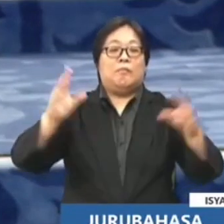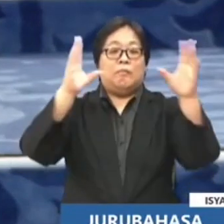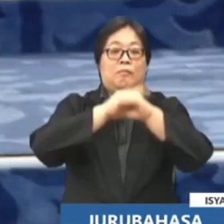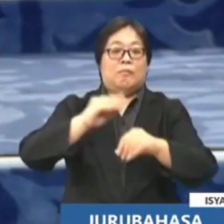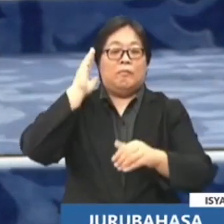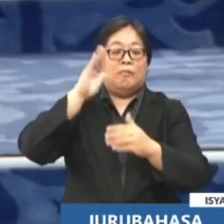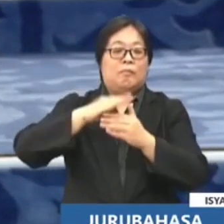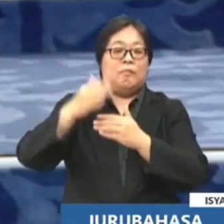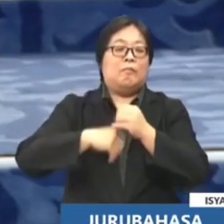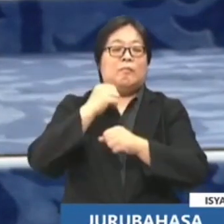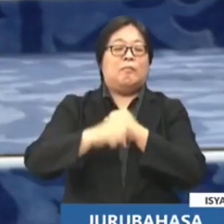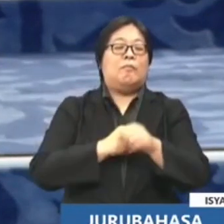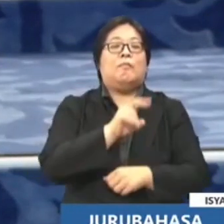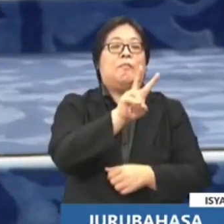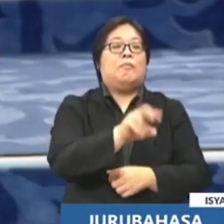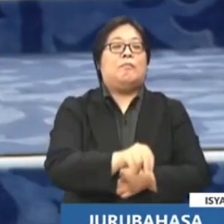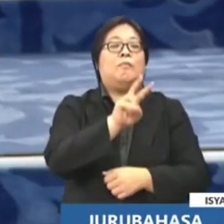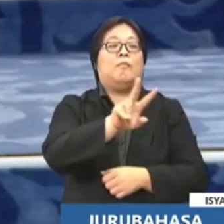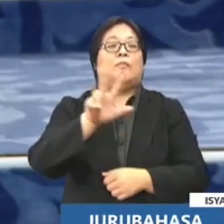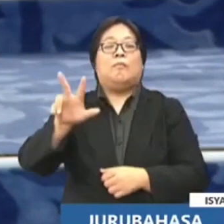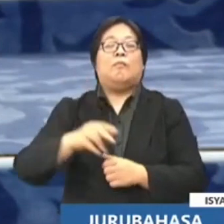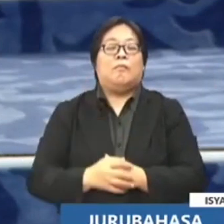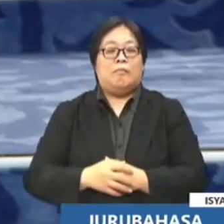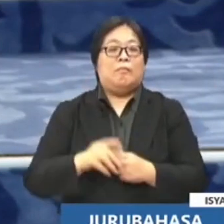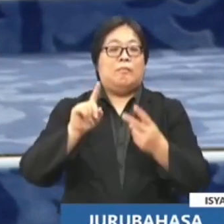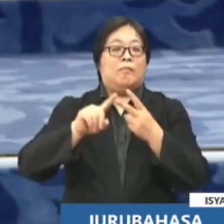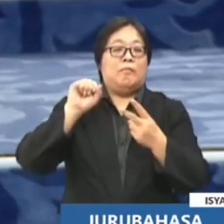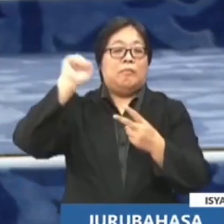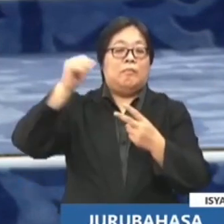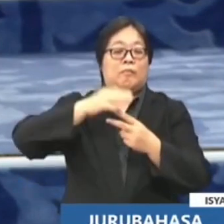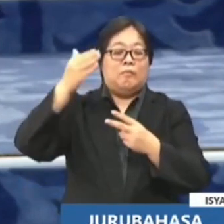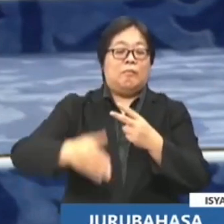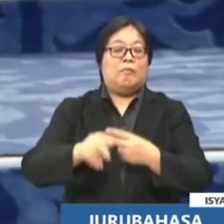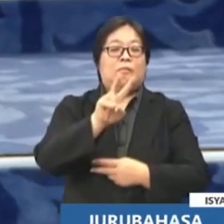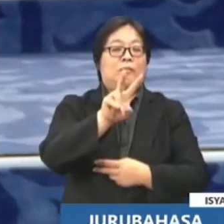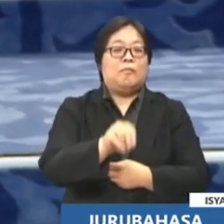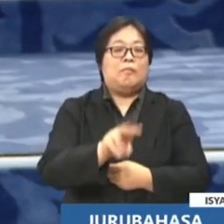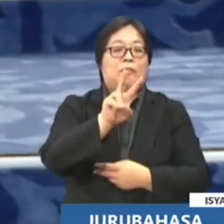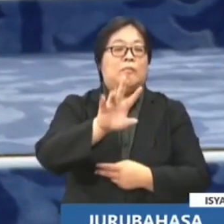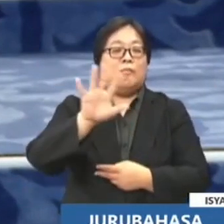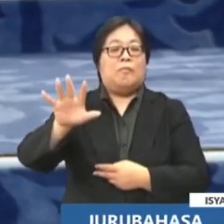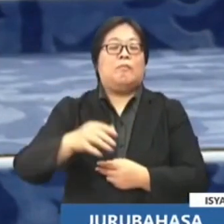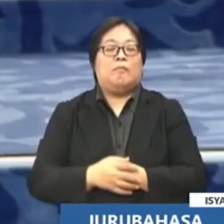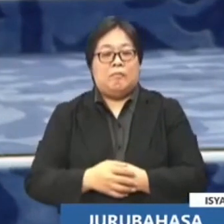pada Hai 20 23 negeri Sabah tahun 2025